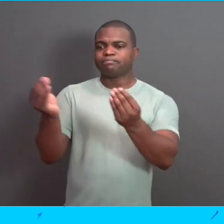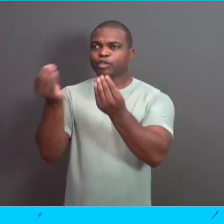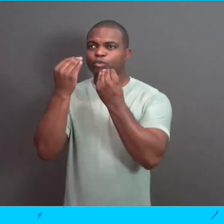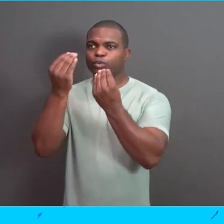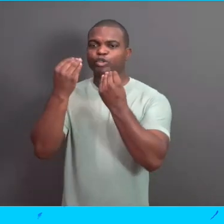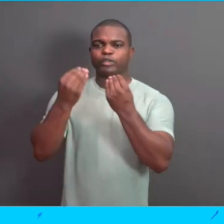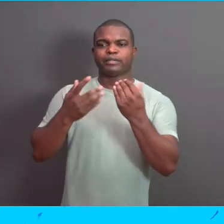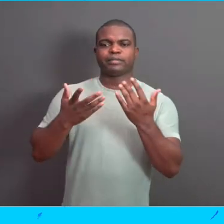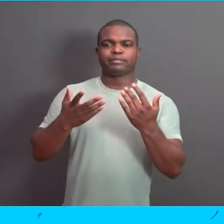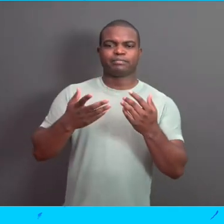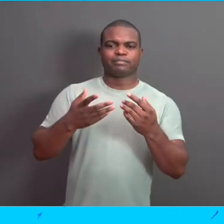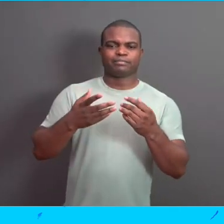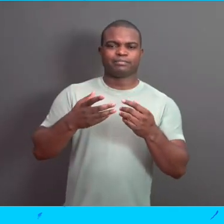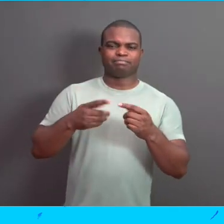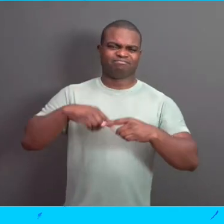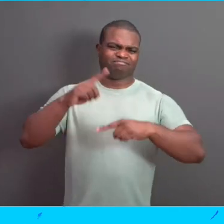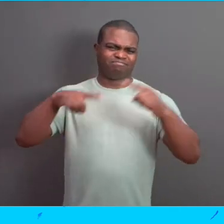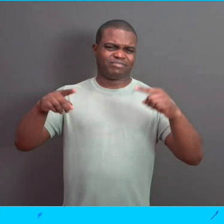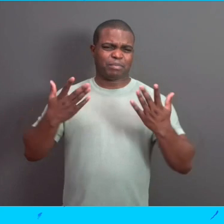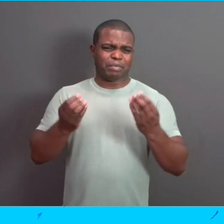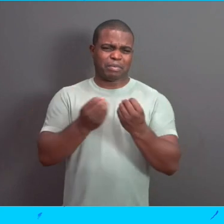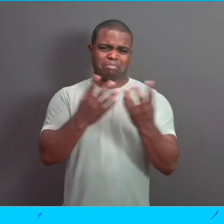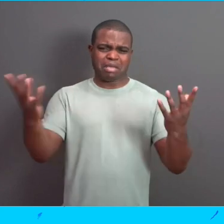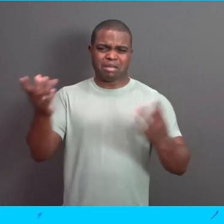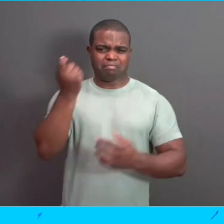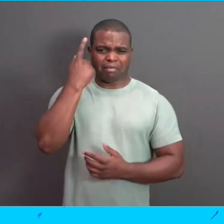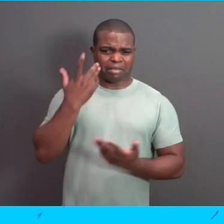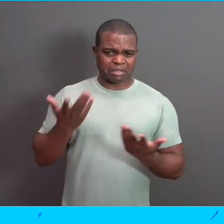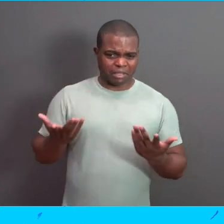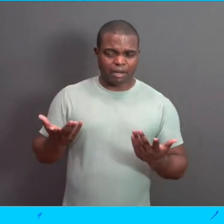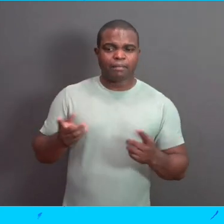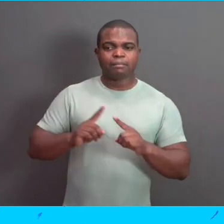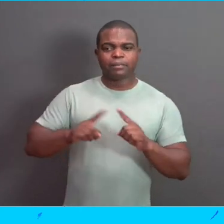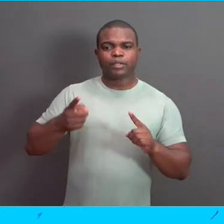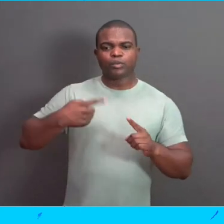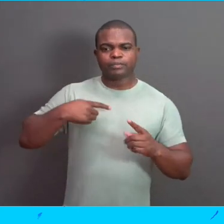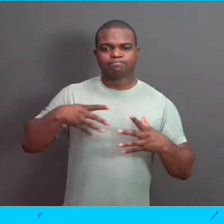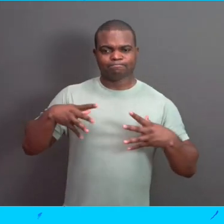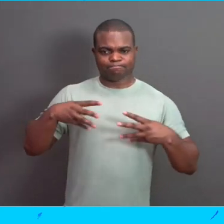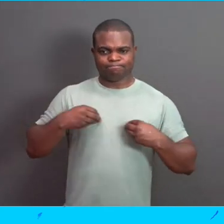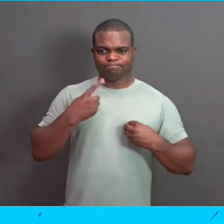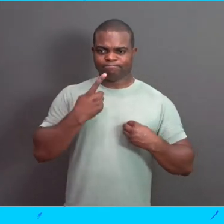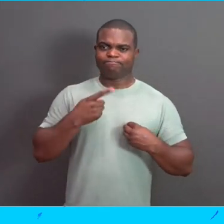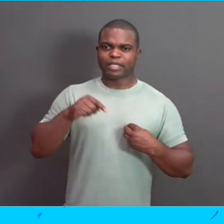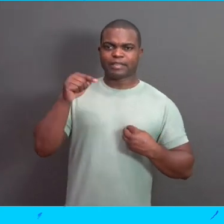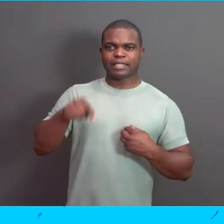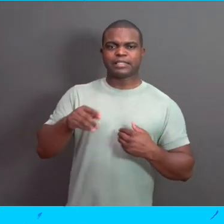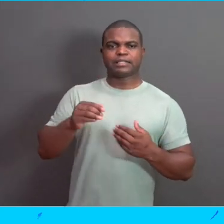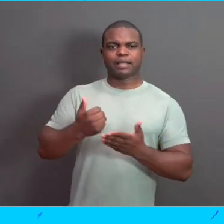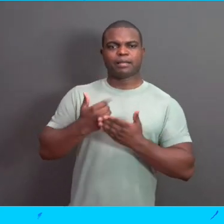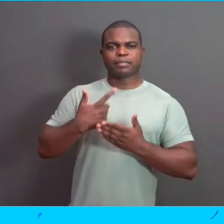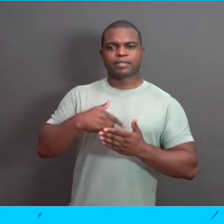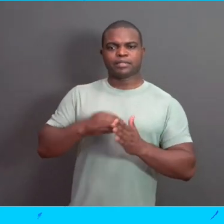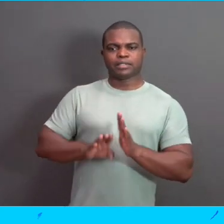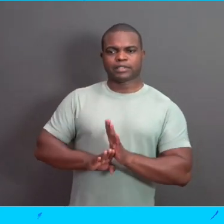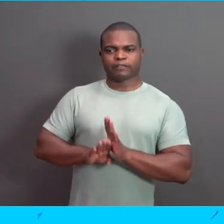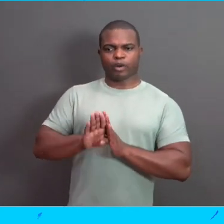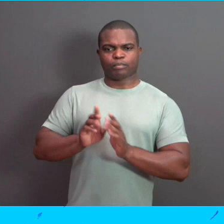quelques-uns vont de façon consciente pour développer la résilience. Il y a